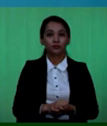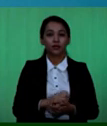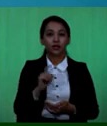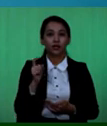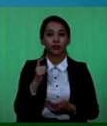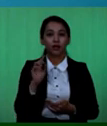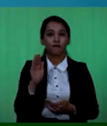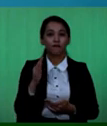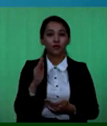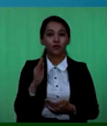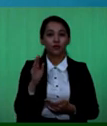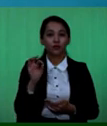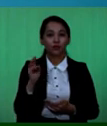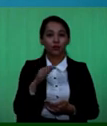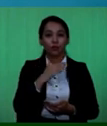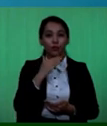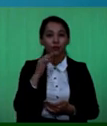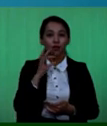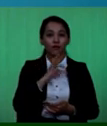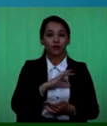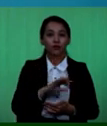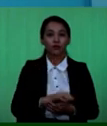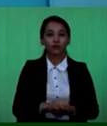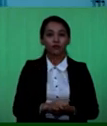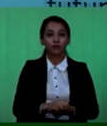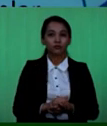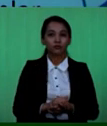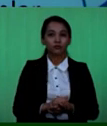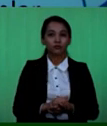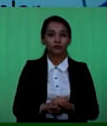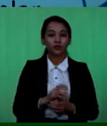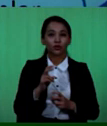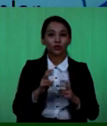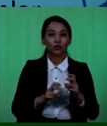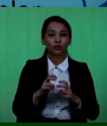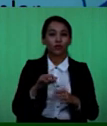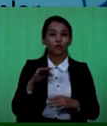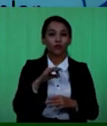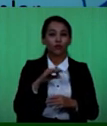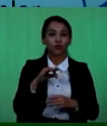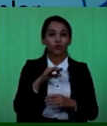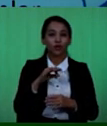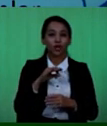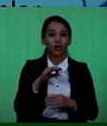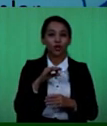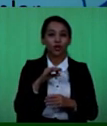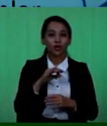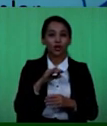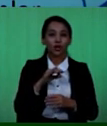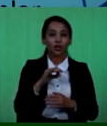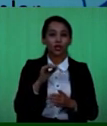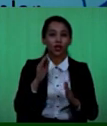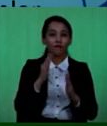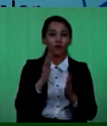Kimyoviy vositalarni ko'p miqdorda ishlatilishi. Korxona va avtomashinalardan chiqayotgan zararli